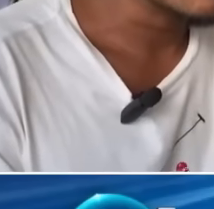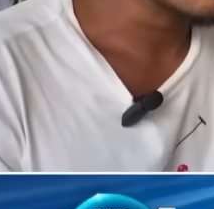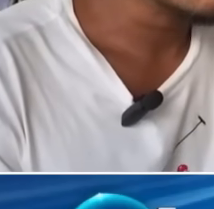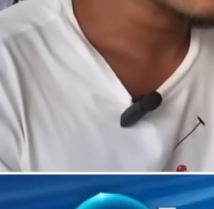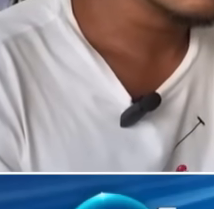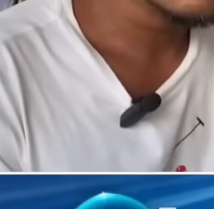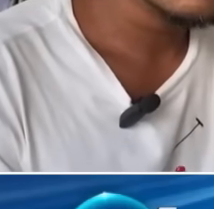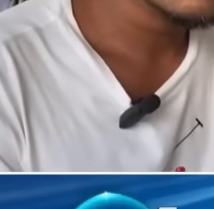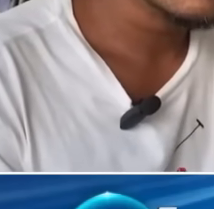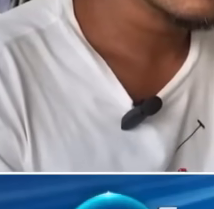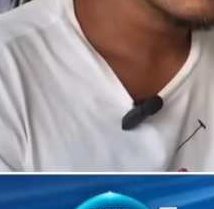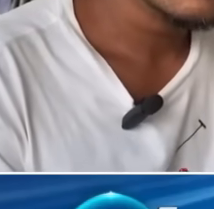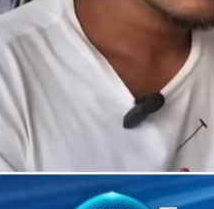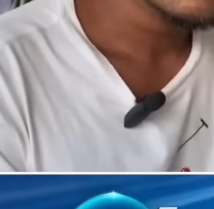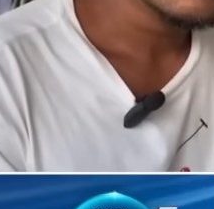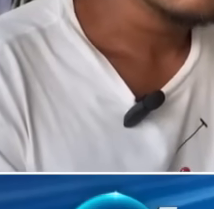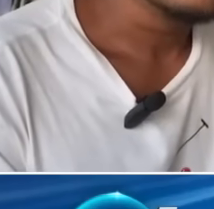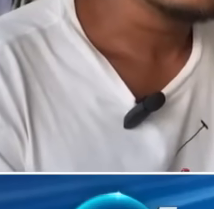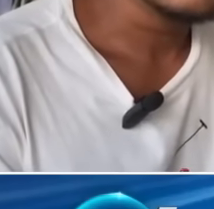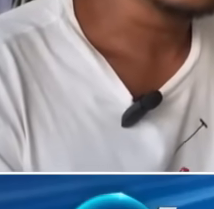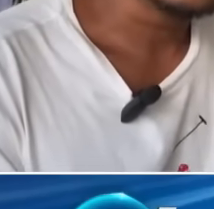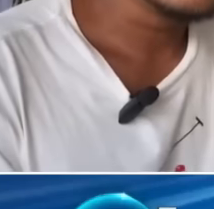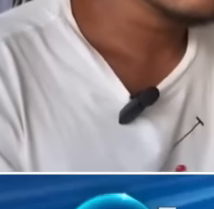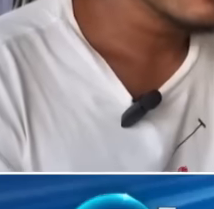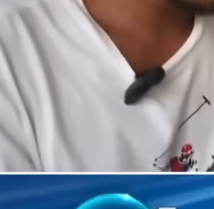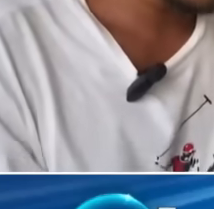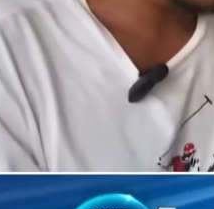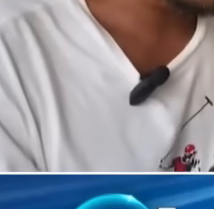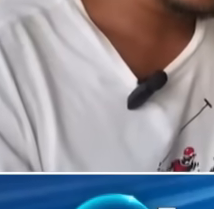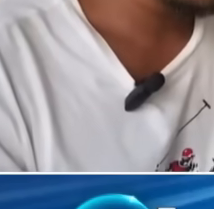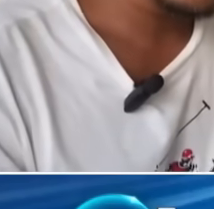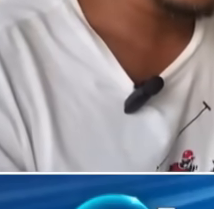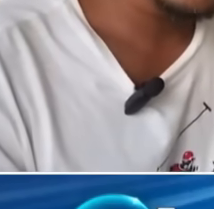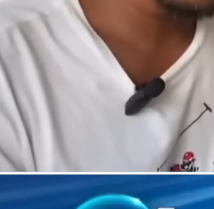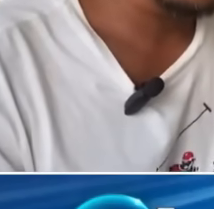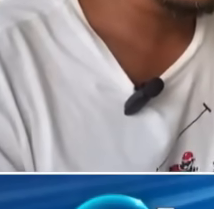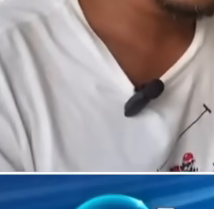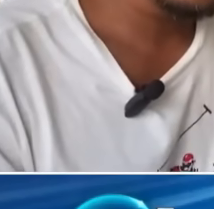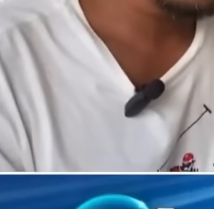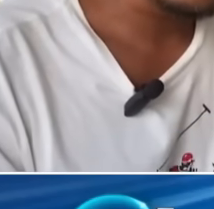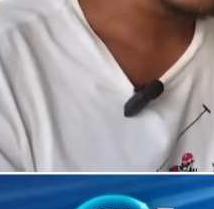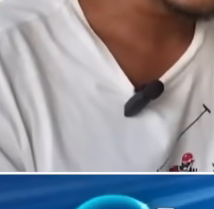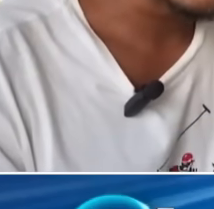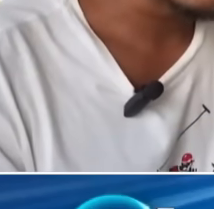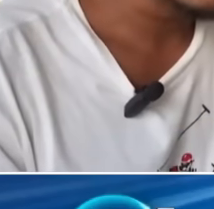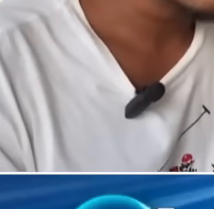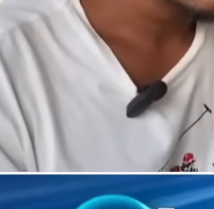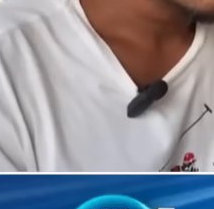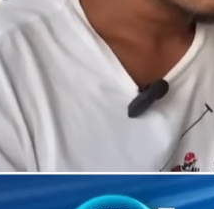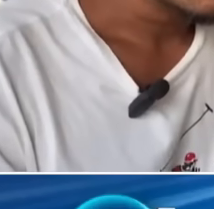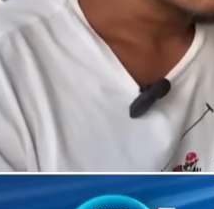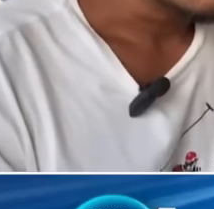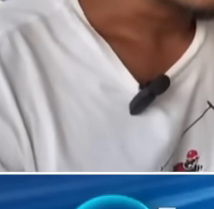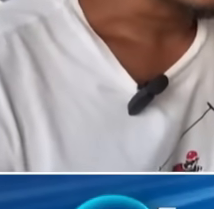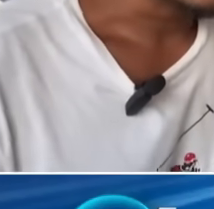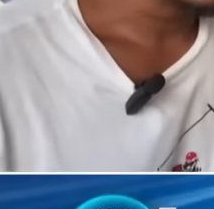ถ่ายได้ครึ่งนึงนะครับ ก็ไม่มีใครเป็นอะไรมากมาย ไม่มีแยกย้าย เหตุการณ์ดังกล่าวไม่ได้มีใครได้รับบาดเจ็บรุนแรงนะคะไม่